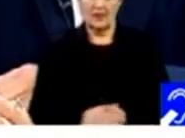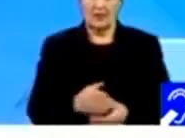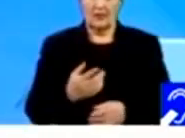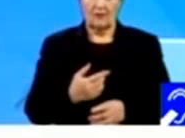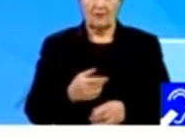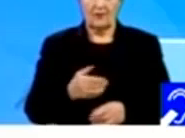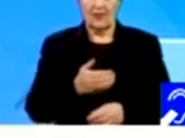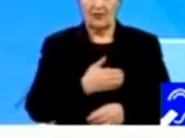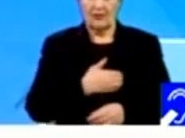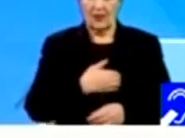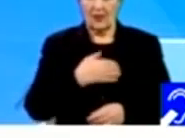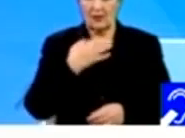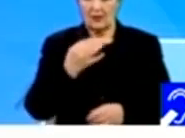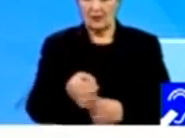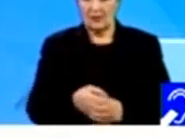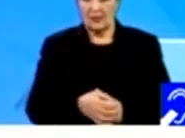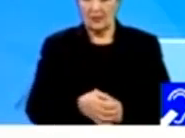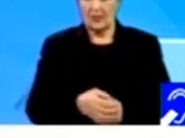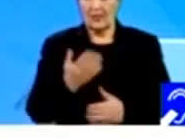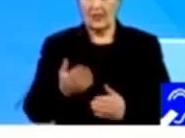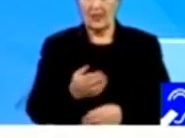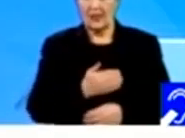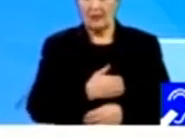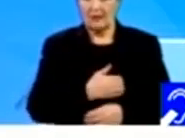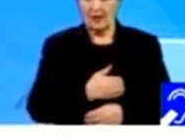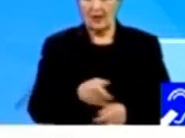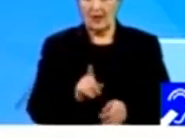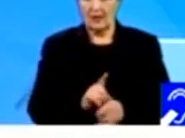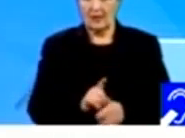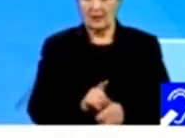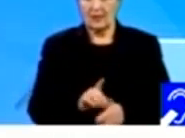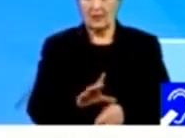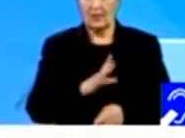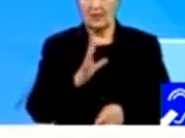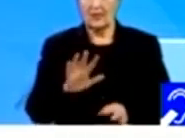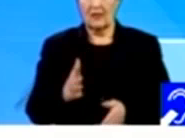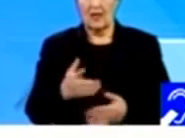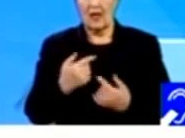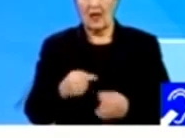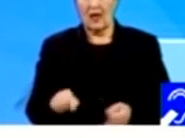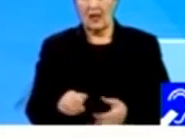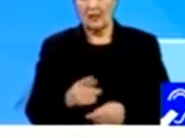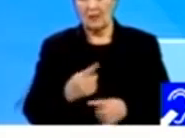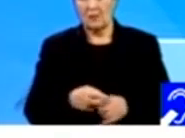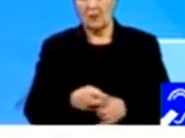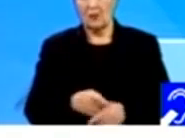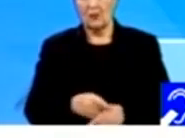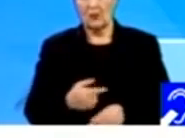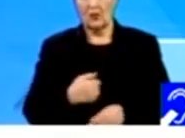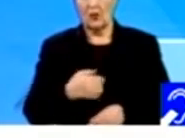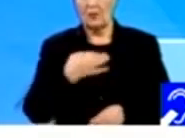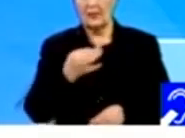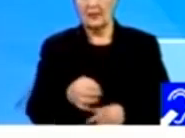anterior, vreau să reiterez. Faci ce vrei, dar atâta timp cât nu afectează acest lucru alte lucruri. Noi am